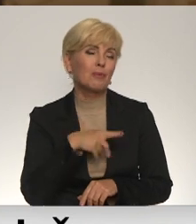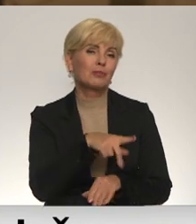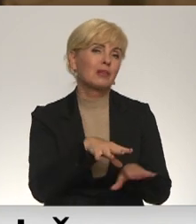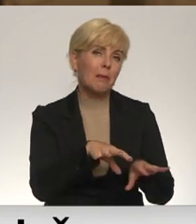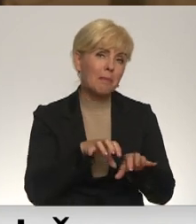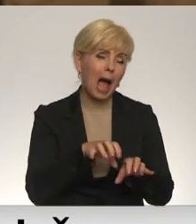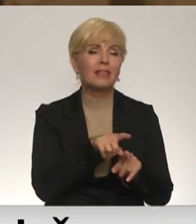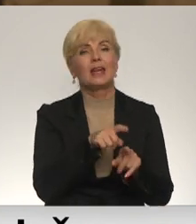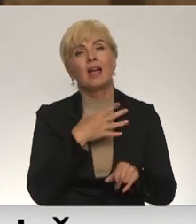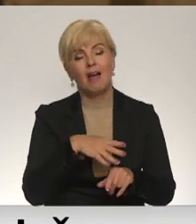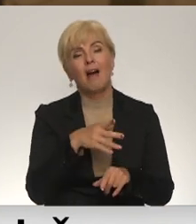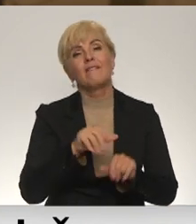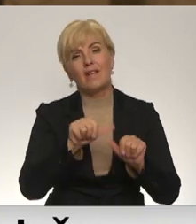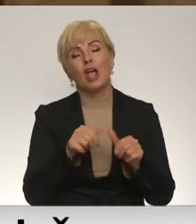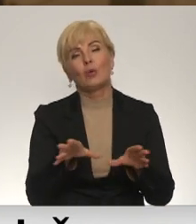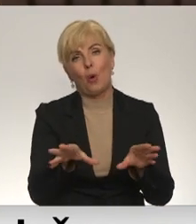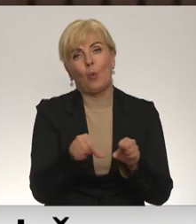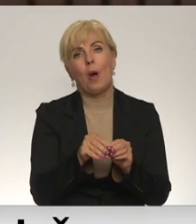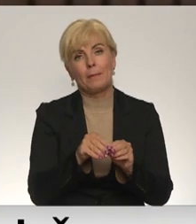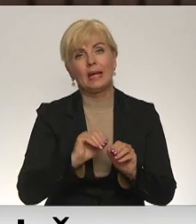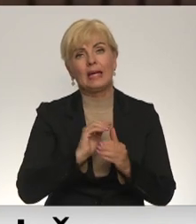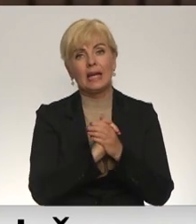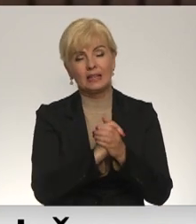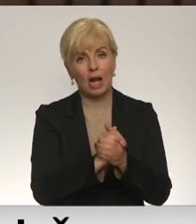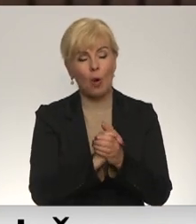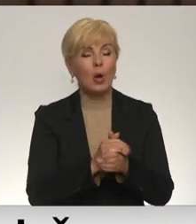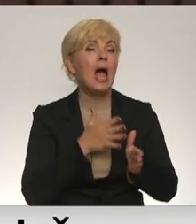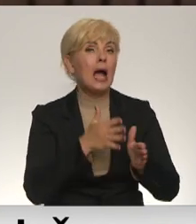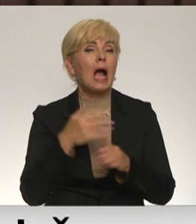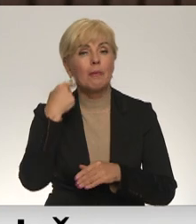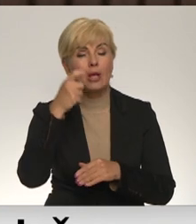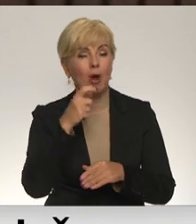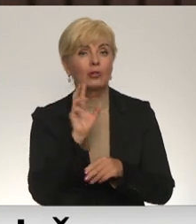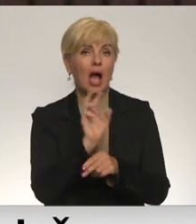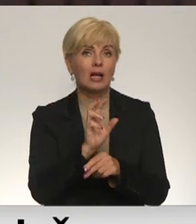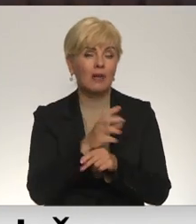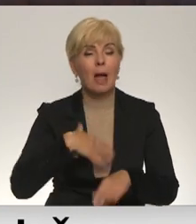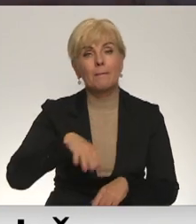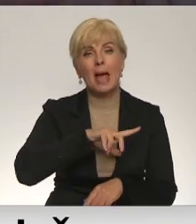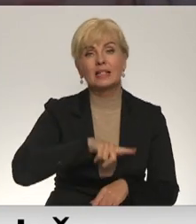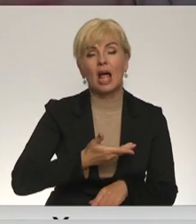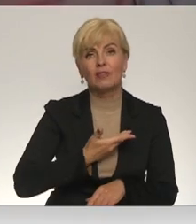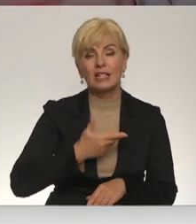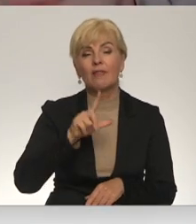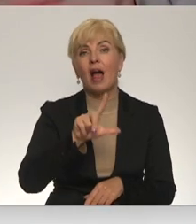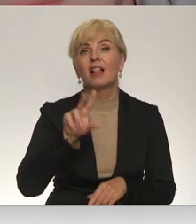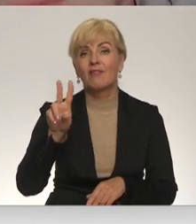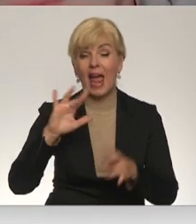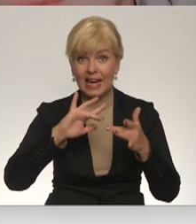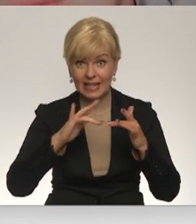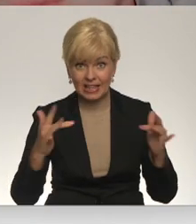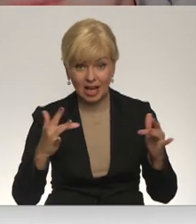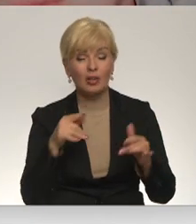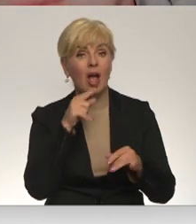mums veidojās tie kopīgie draugi, kas mūs satuvina. Kampaņas autori aicina apmeklēt vietni Mēs Latvijas iedzīvotāji LV, kur var